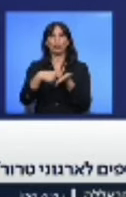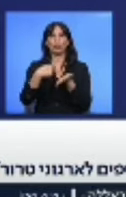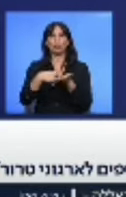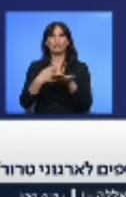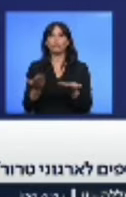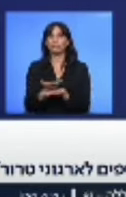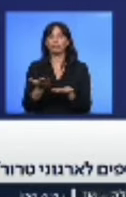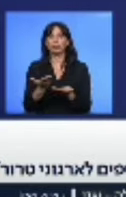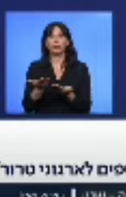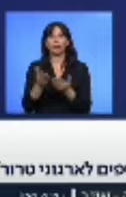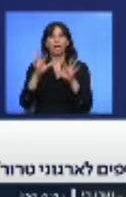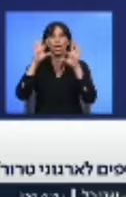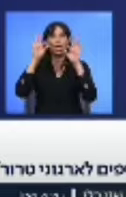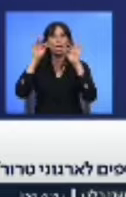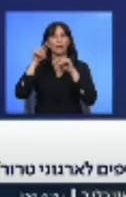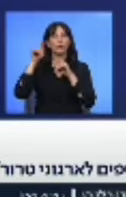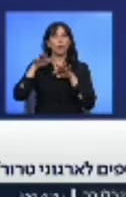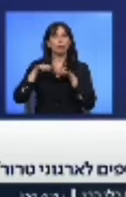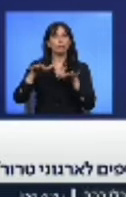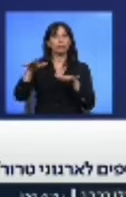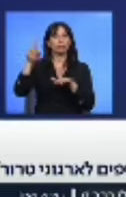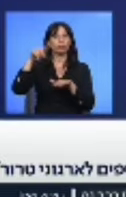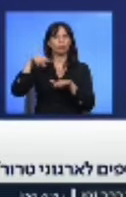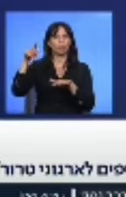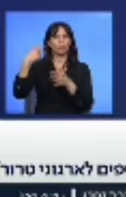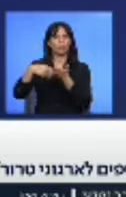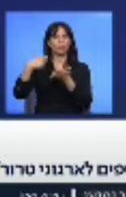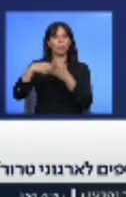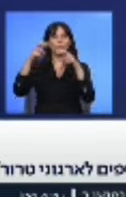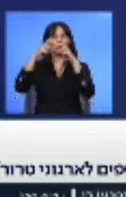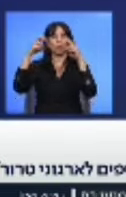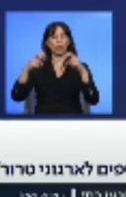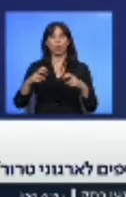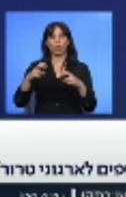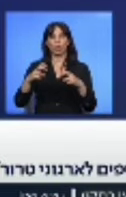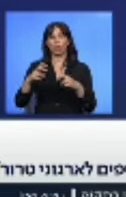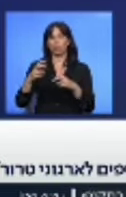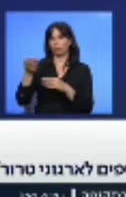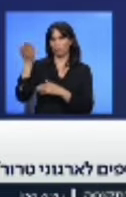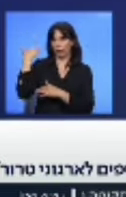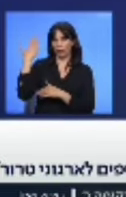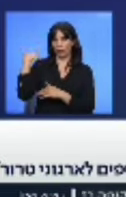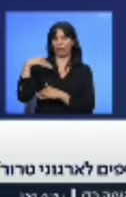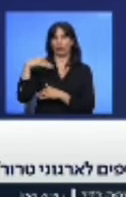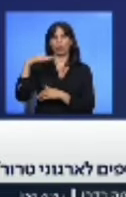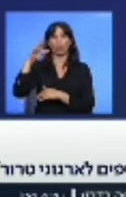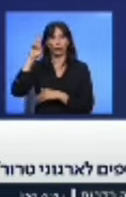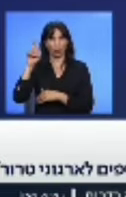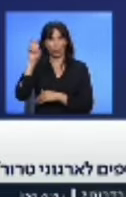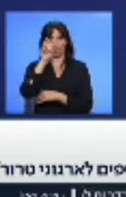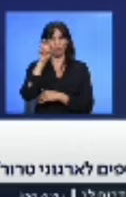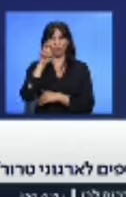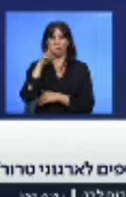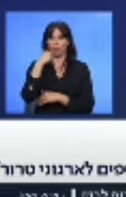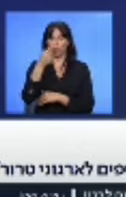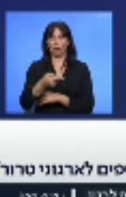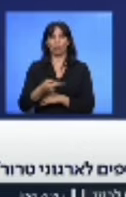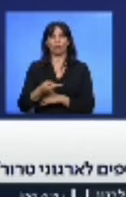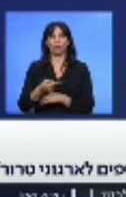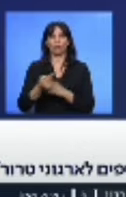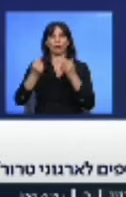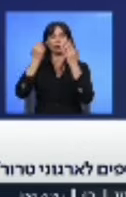עשרות מיליונים של שקלים בתוך העמותה. בזמנו הוא טען רזי עיסה, מספר